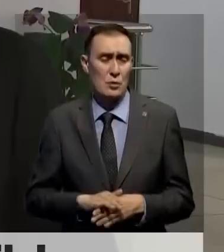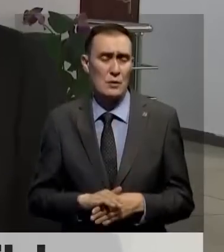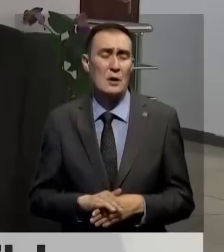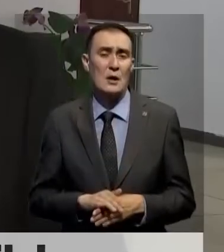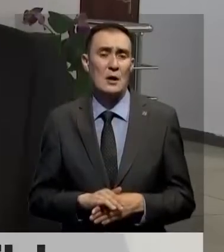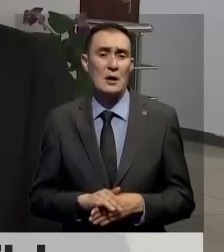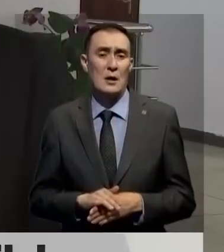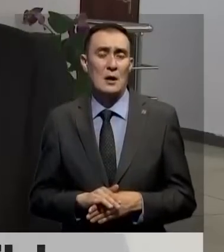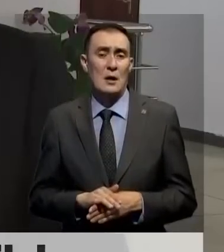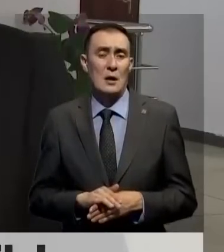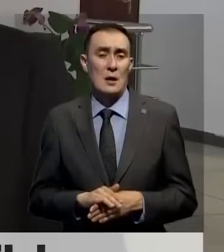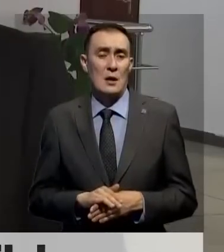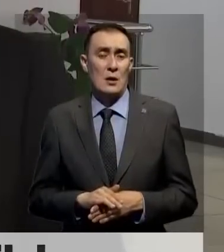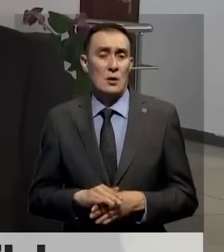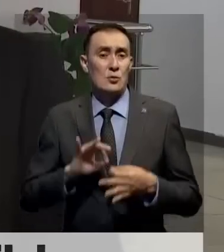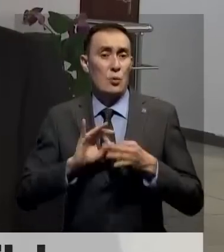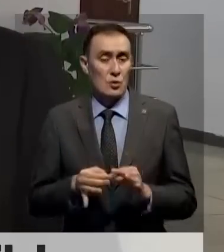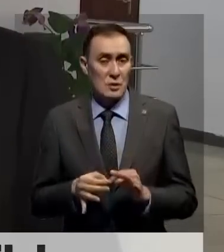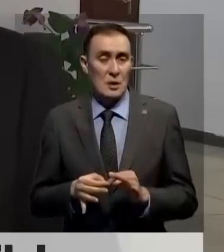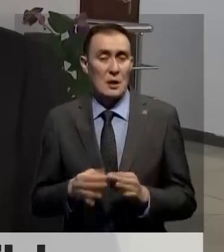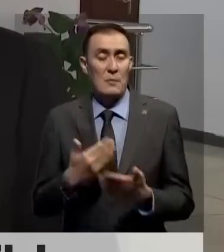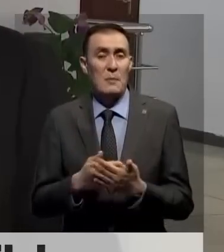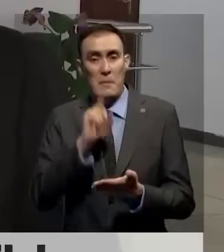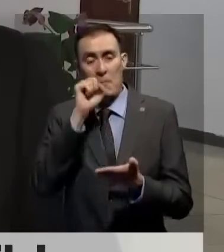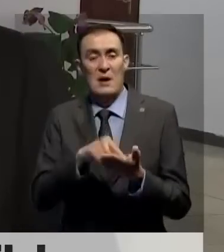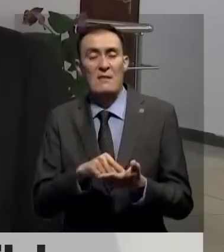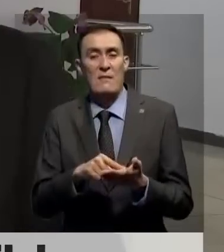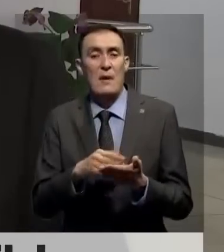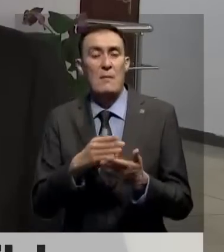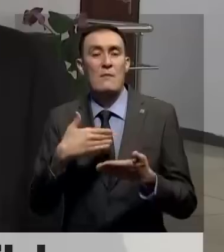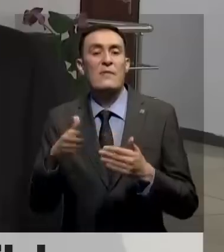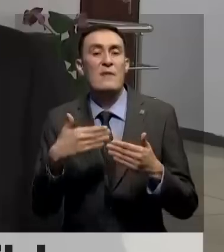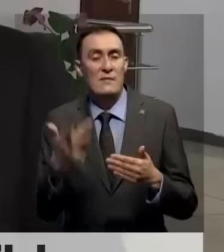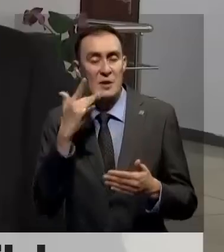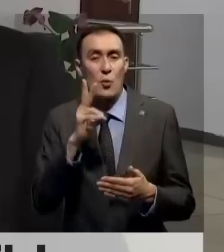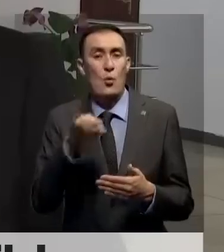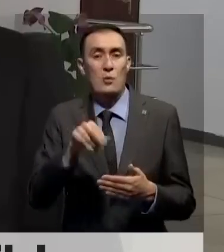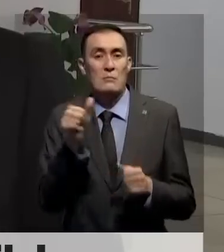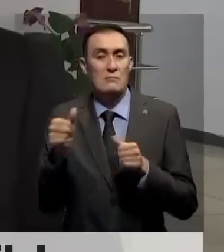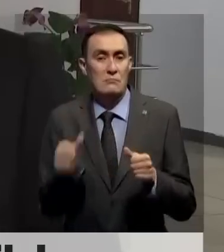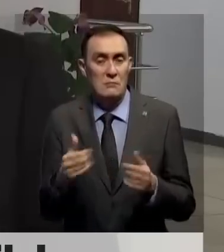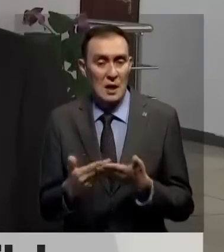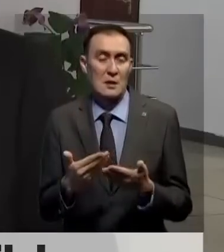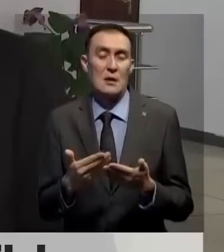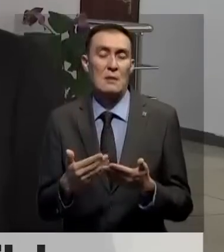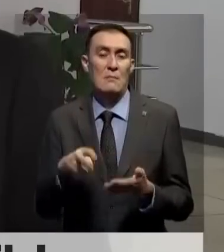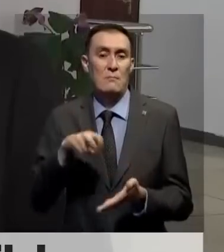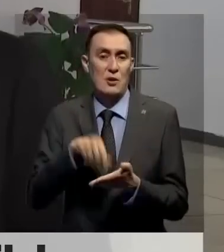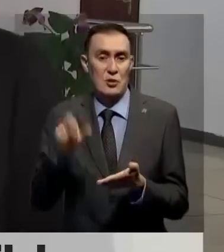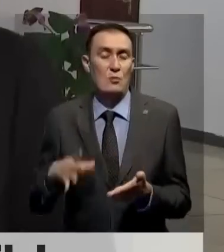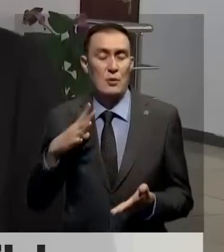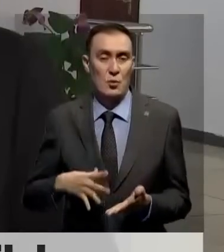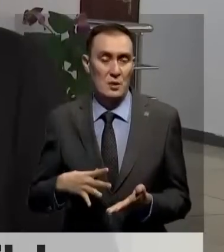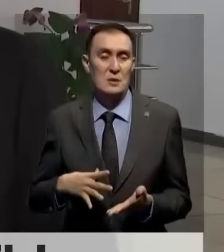трудно. Сложности попасть в подъезд, допустим, везде кодовые замки. Вот почтальону